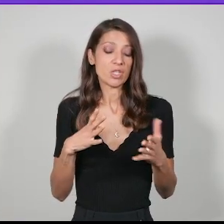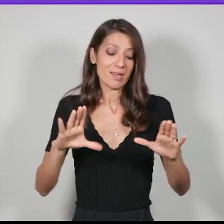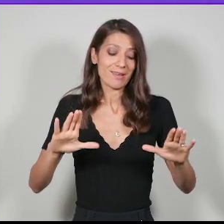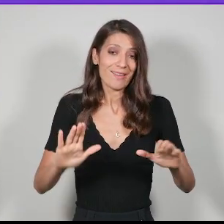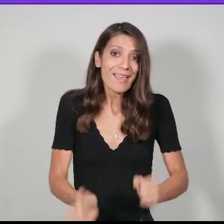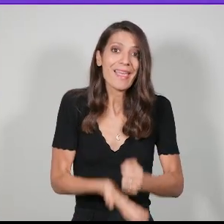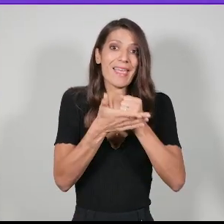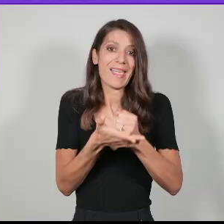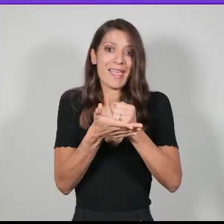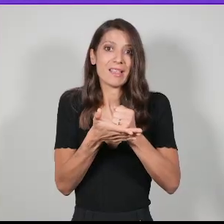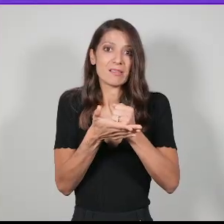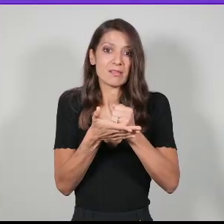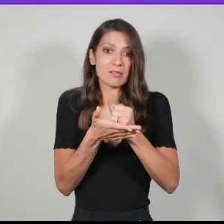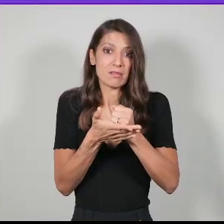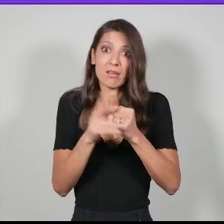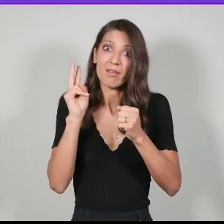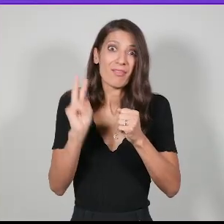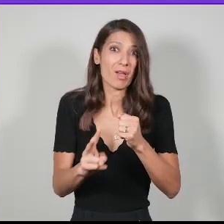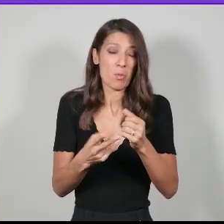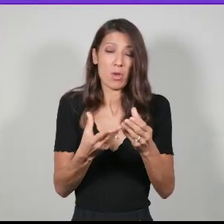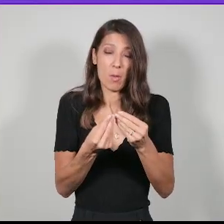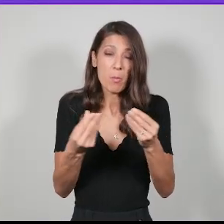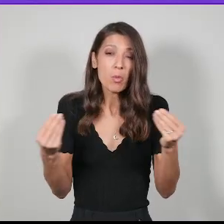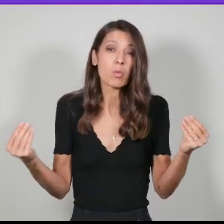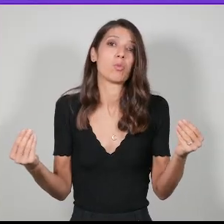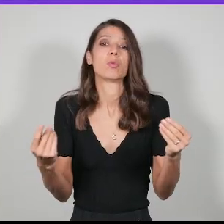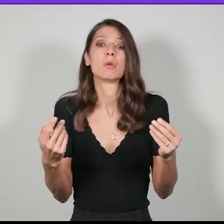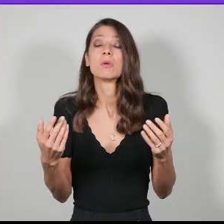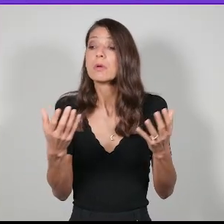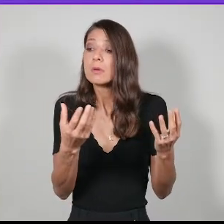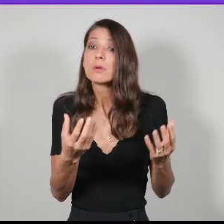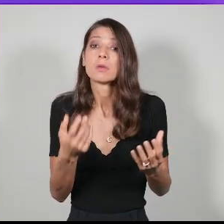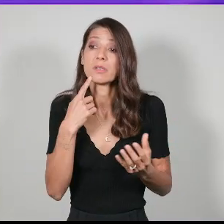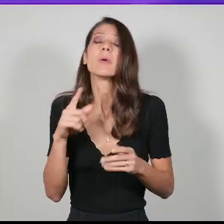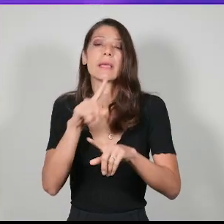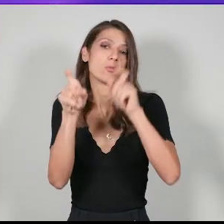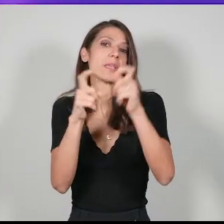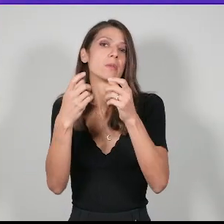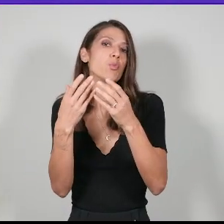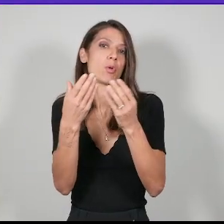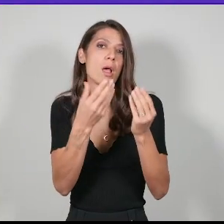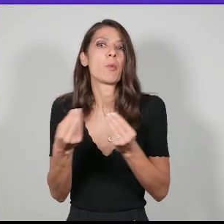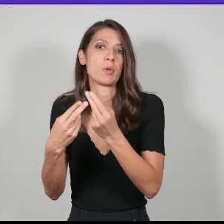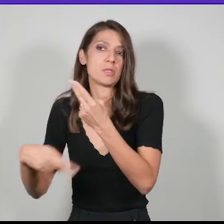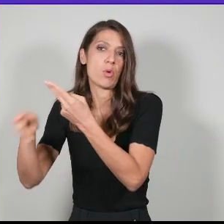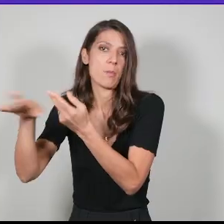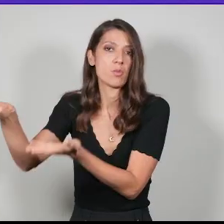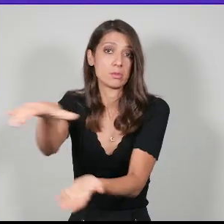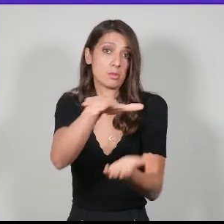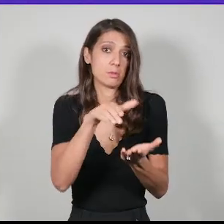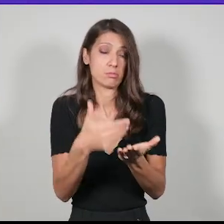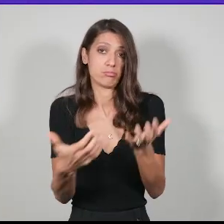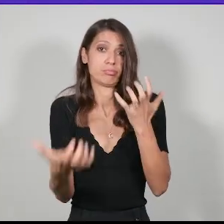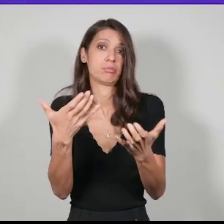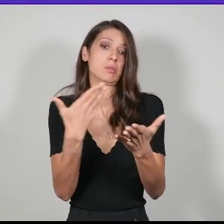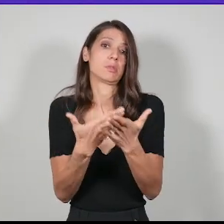déjà très, très élevé, très important. En tous les cas, dans la population qui a répondu à notre enquête. Donc, ça, c'est